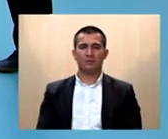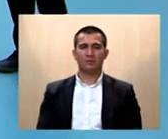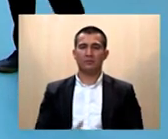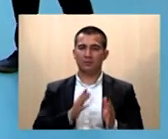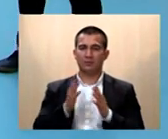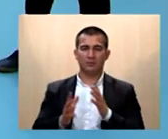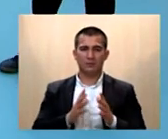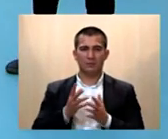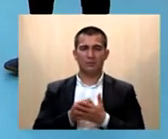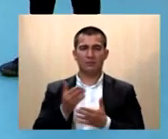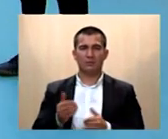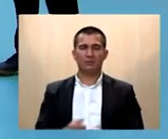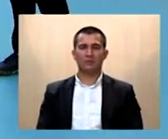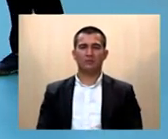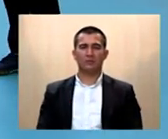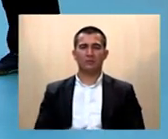Keyingi mashqimiz bu to'pni